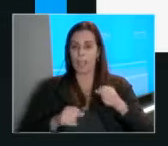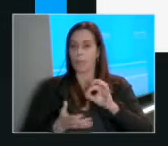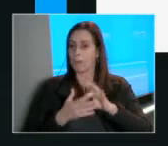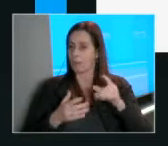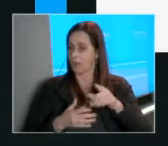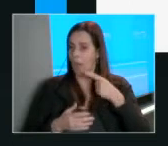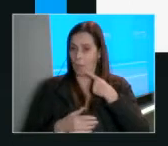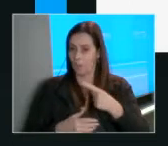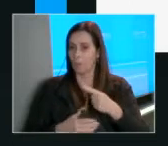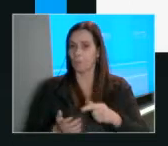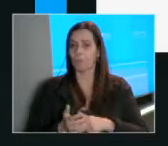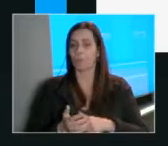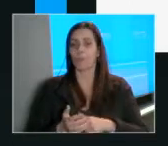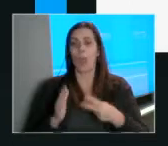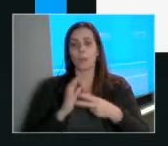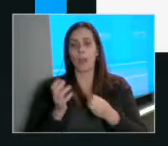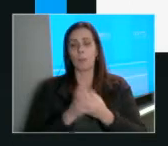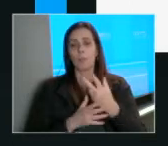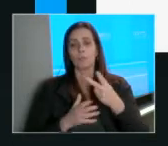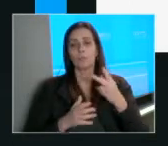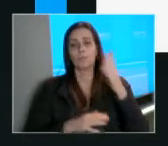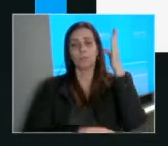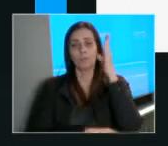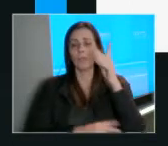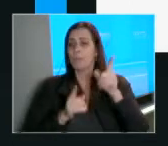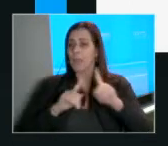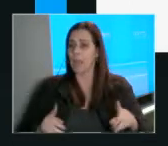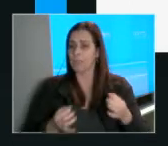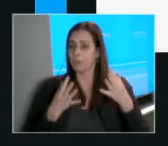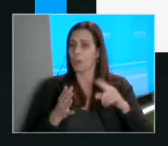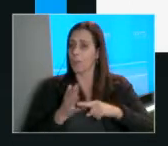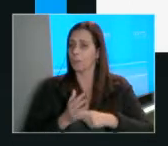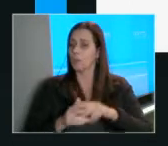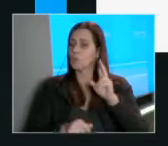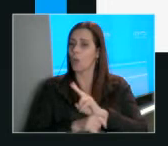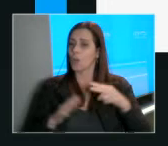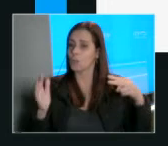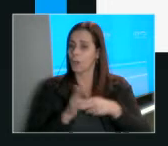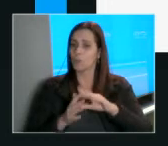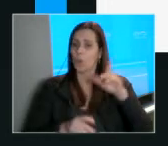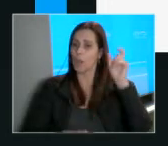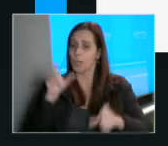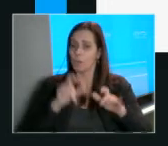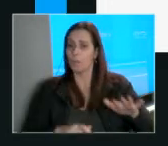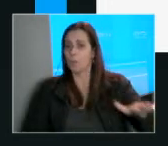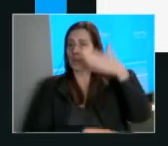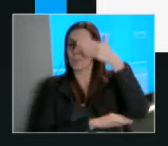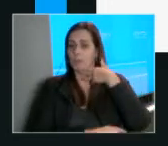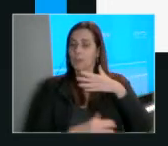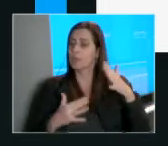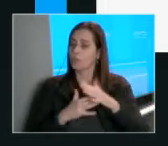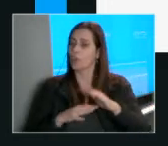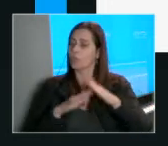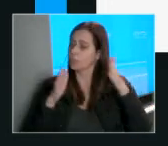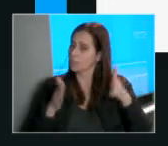משרד האנרגיה נמסר כי התוכניות להקמת תחנות כוח מבוססות גז טבעי שמטרתן הבטחת צורכי החשמל של כלל אזרחי מדינת